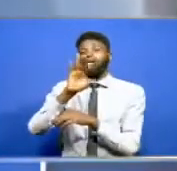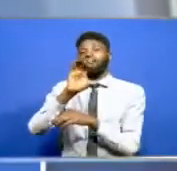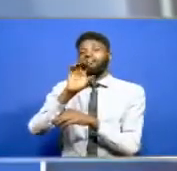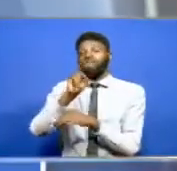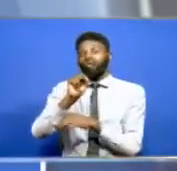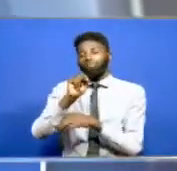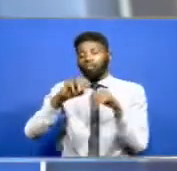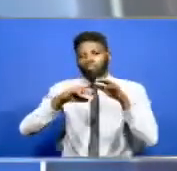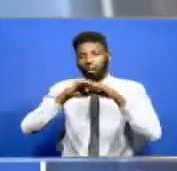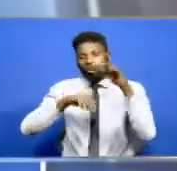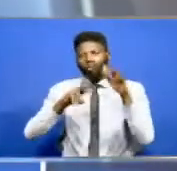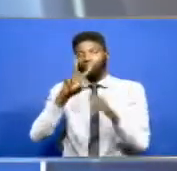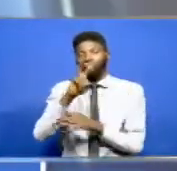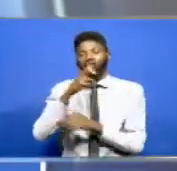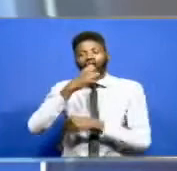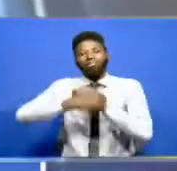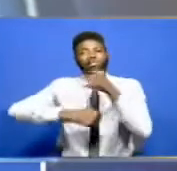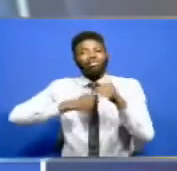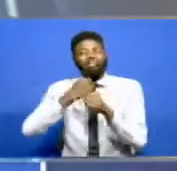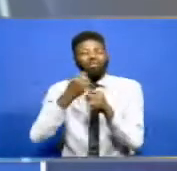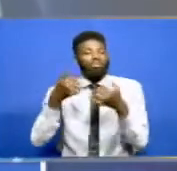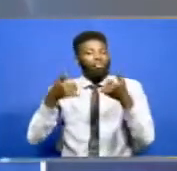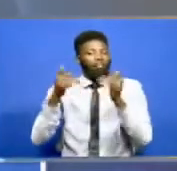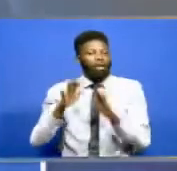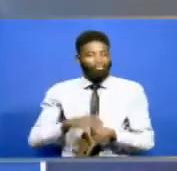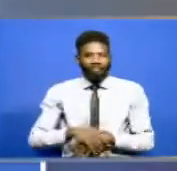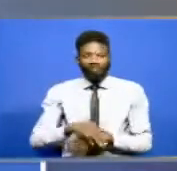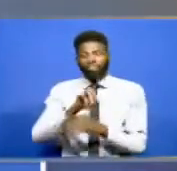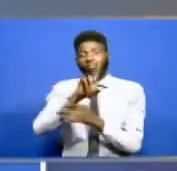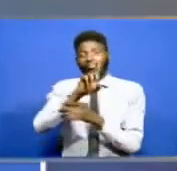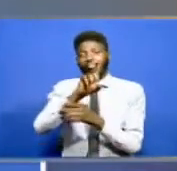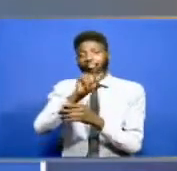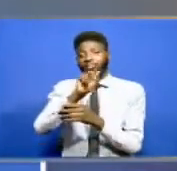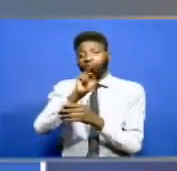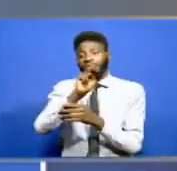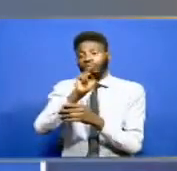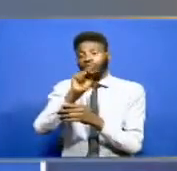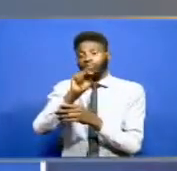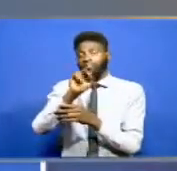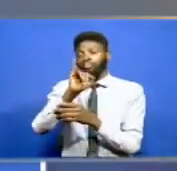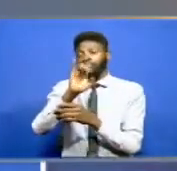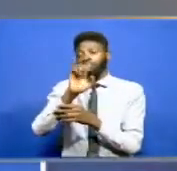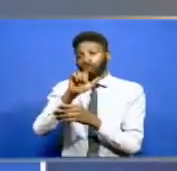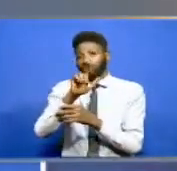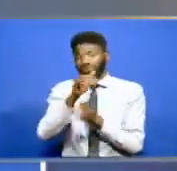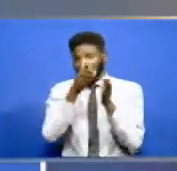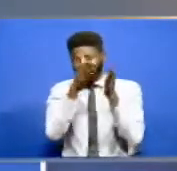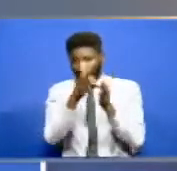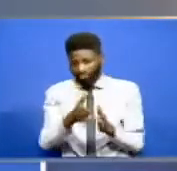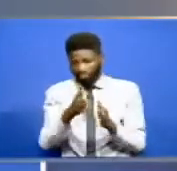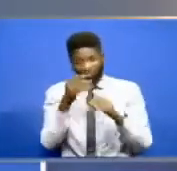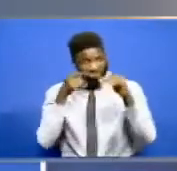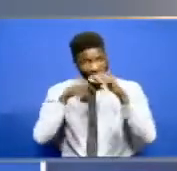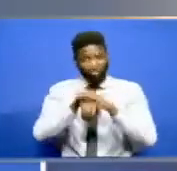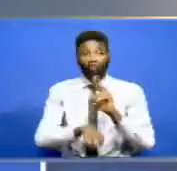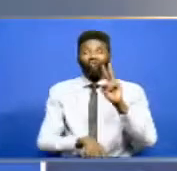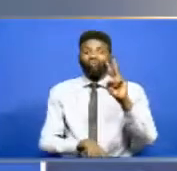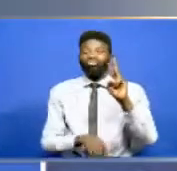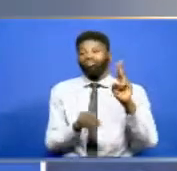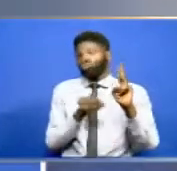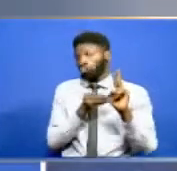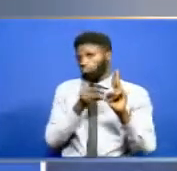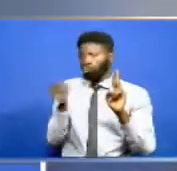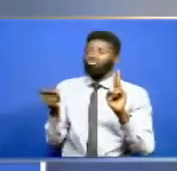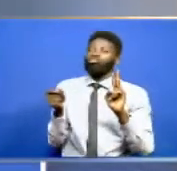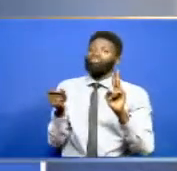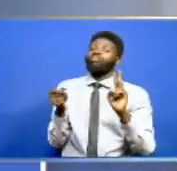wenye umri wa chini ya miaka 20. Mabao ya Daniel Barnieh aliyesaidia Ghana kuishinda Uganda mabao mawili kwa nunge katika